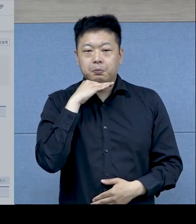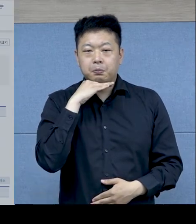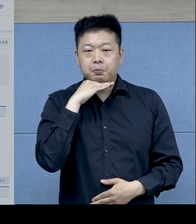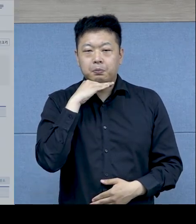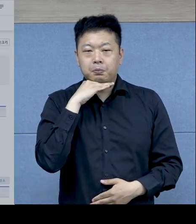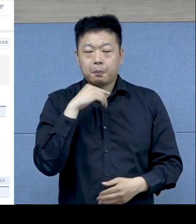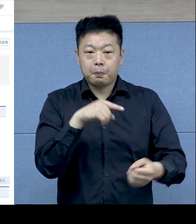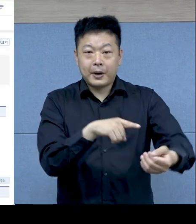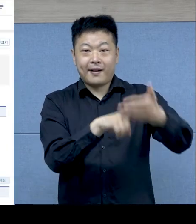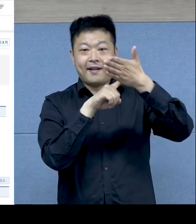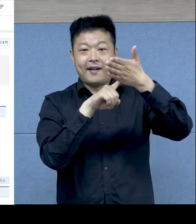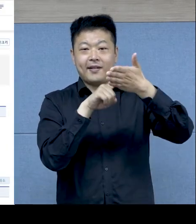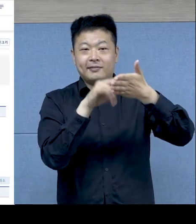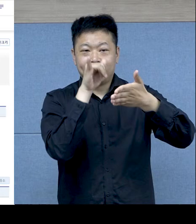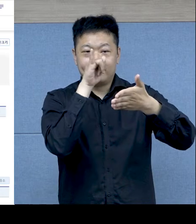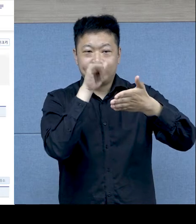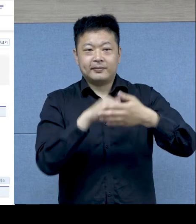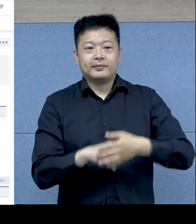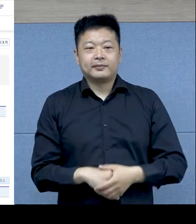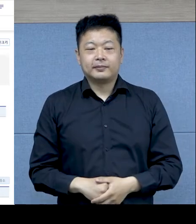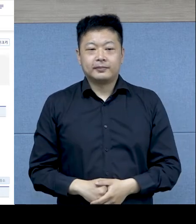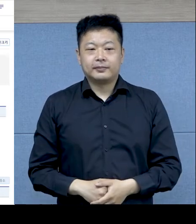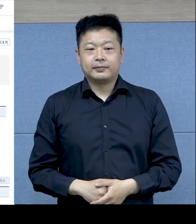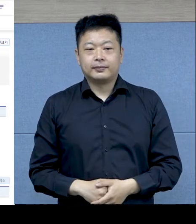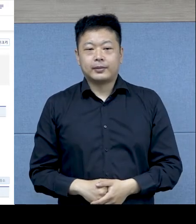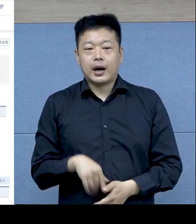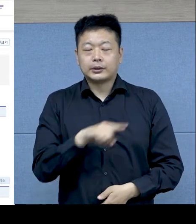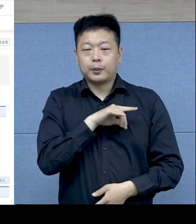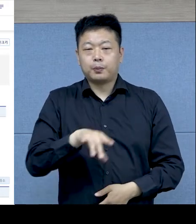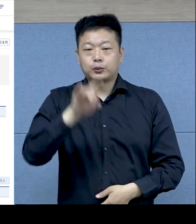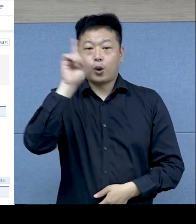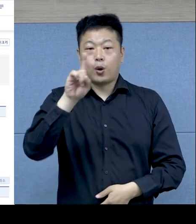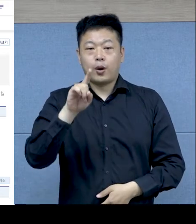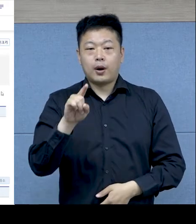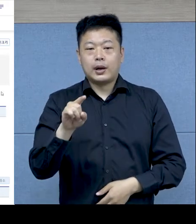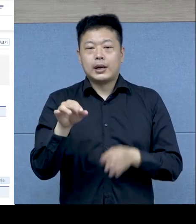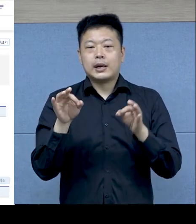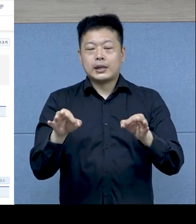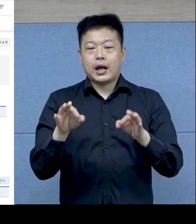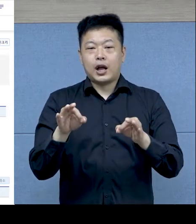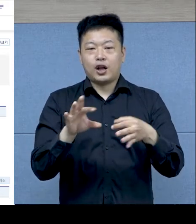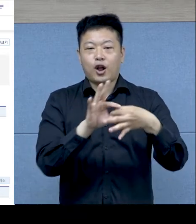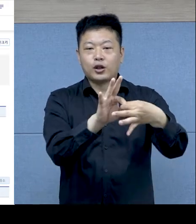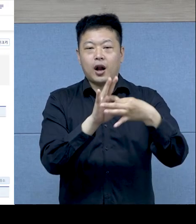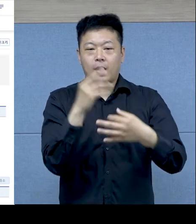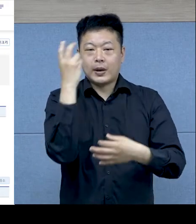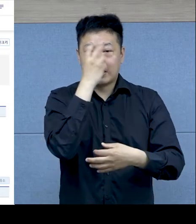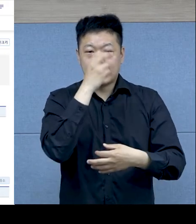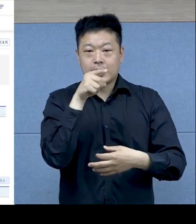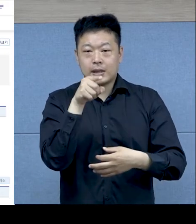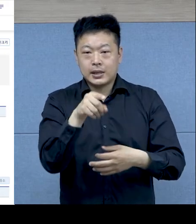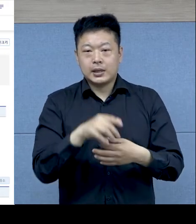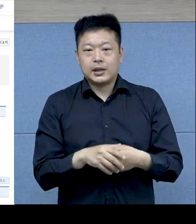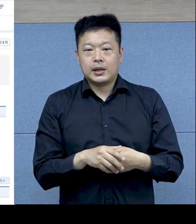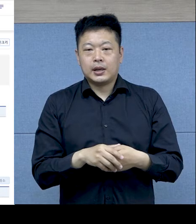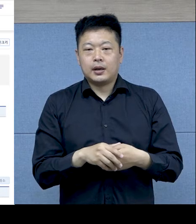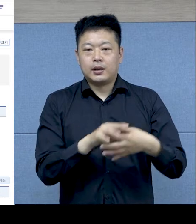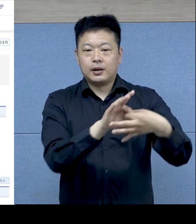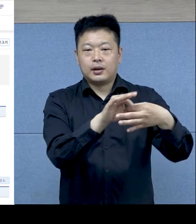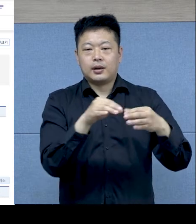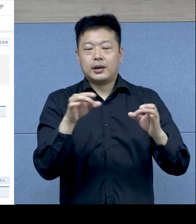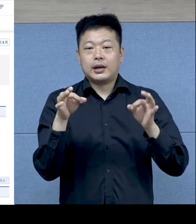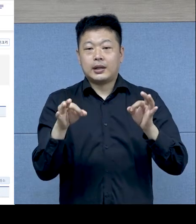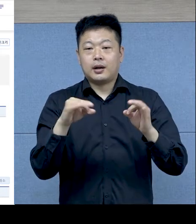네, 이런 페이지가 나타납니다. 가장 먼저 계좌 연결 관리를 해볼 텐데요. 계좌 연결